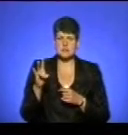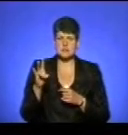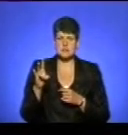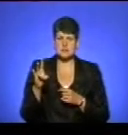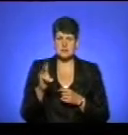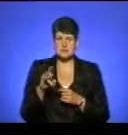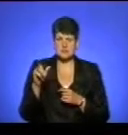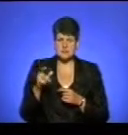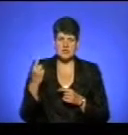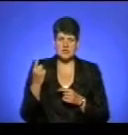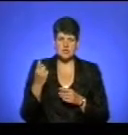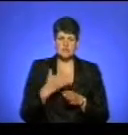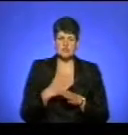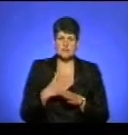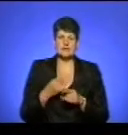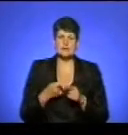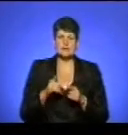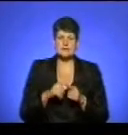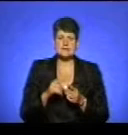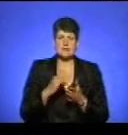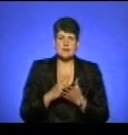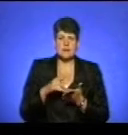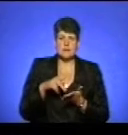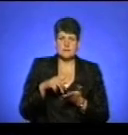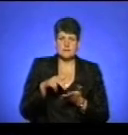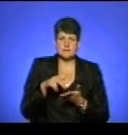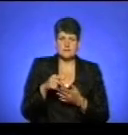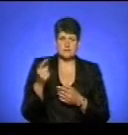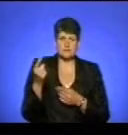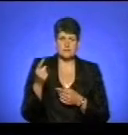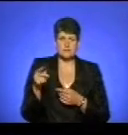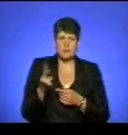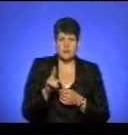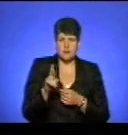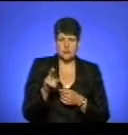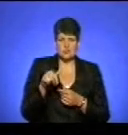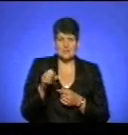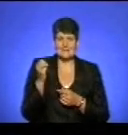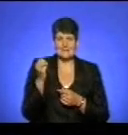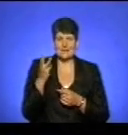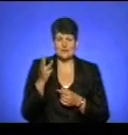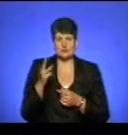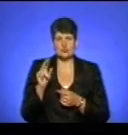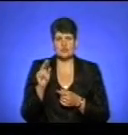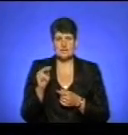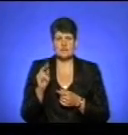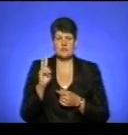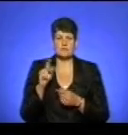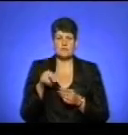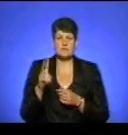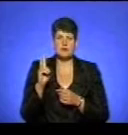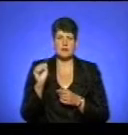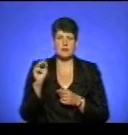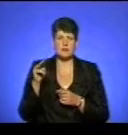– це є піша хода, яка виходить до Зарваниці з Тернополя у п'ятницю. 13-го числа ми виходимо від Катедрального собору.